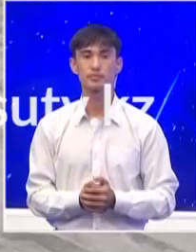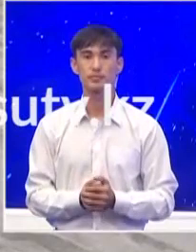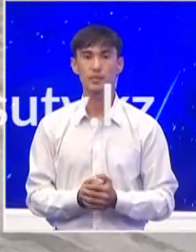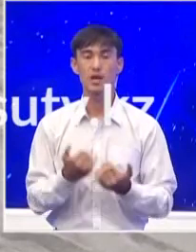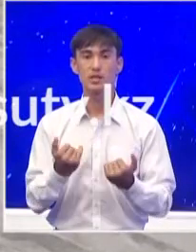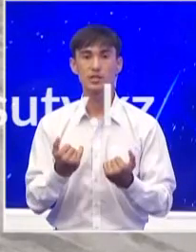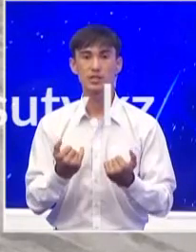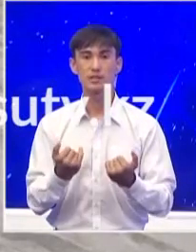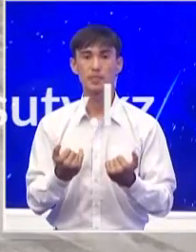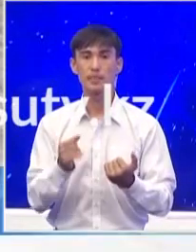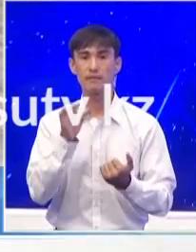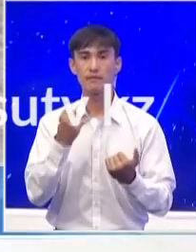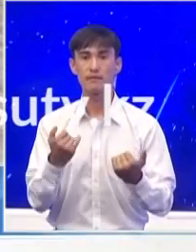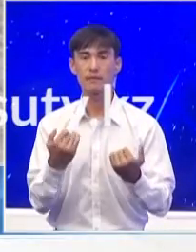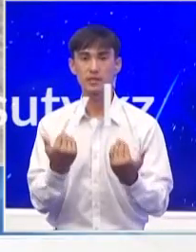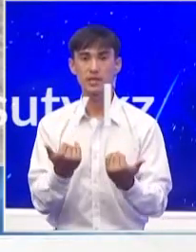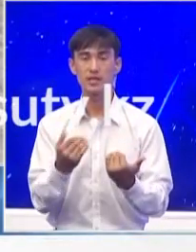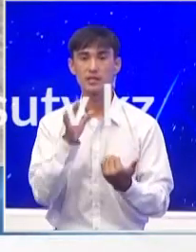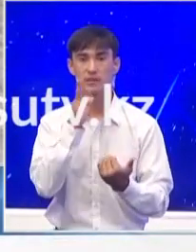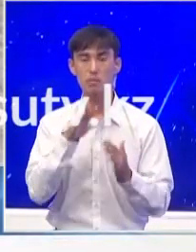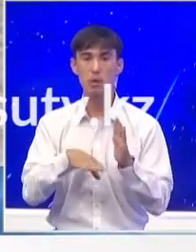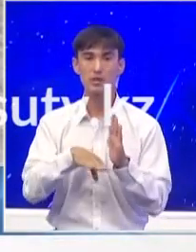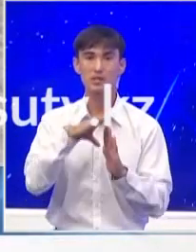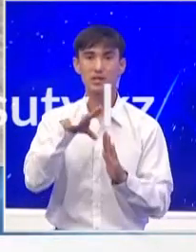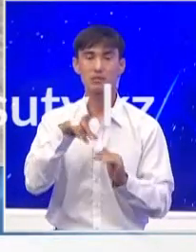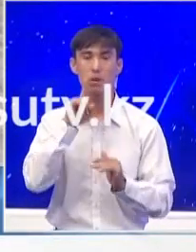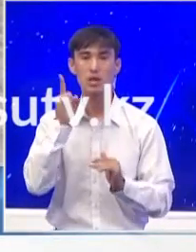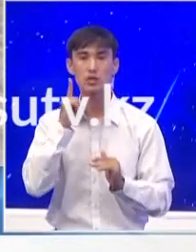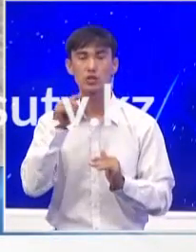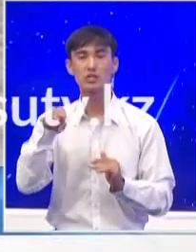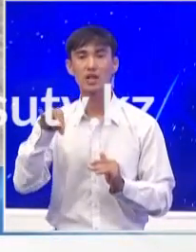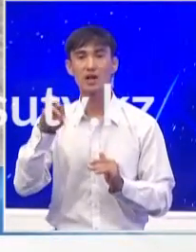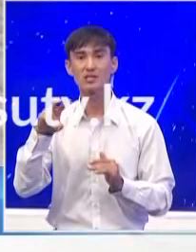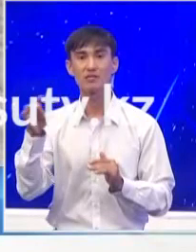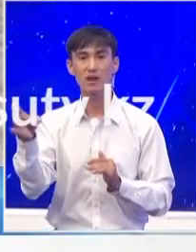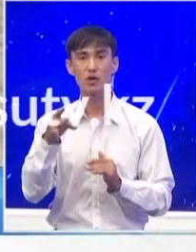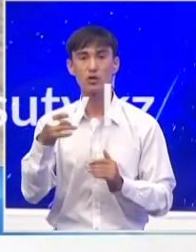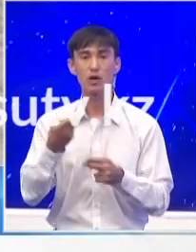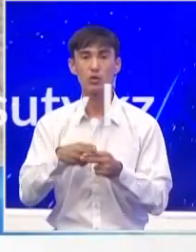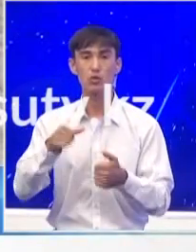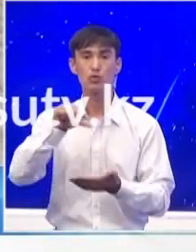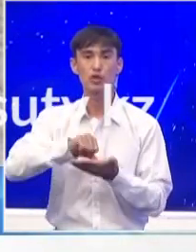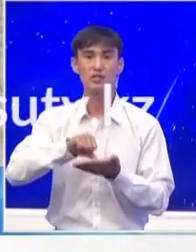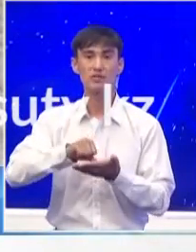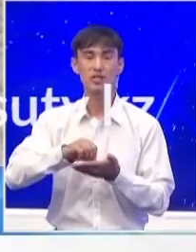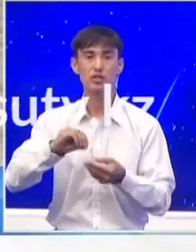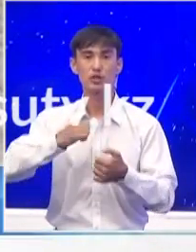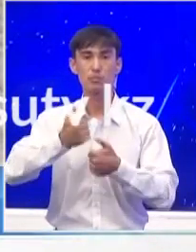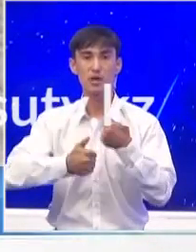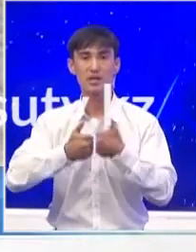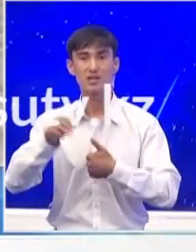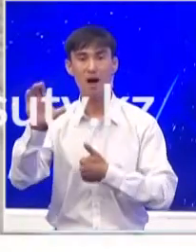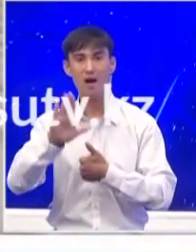подрастает молодежь стал гальского района которые участвовали в чемпионате азии конечно они